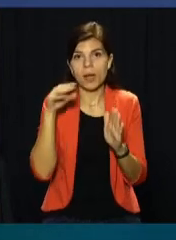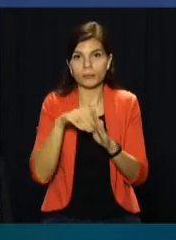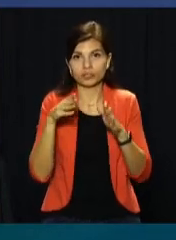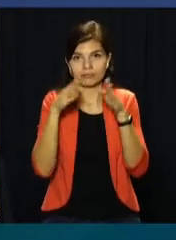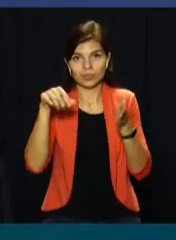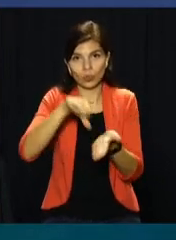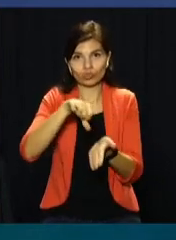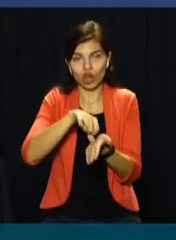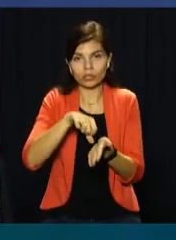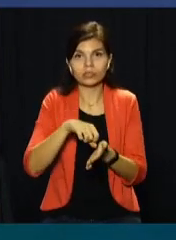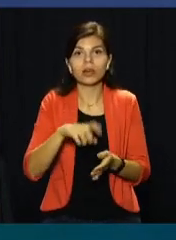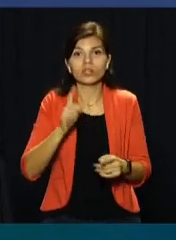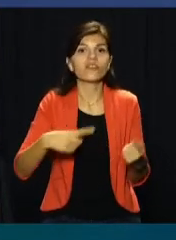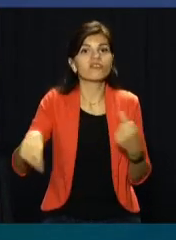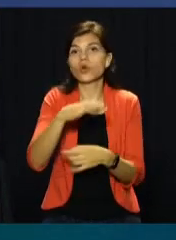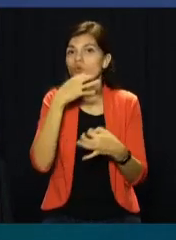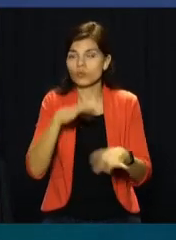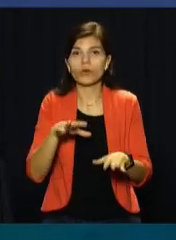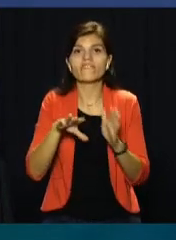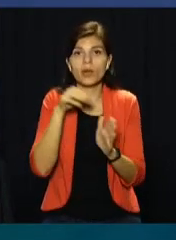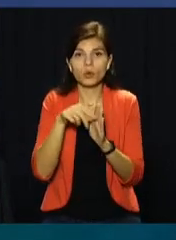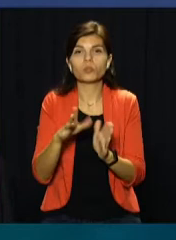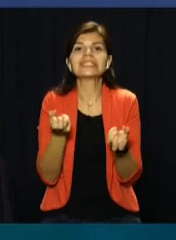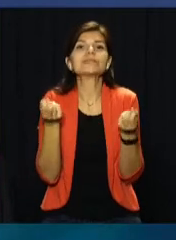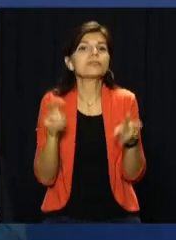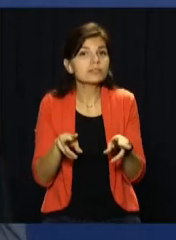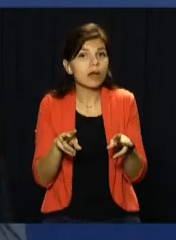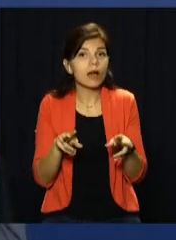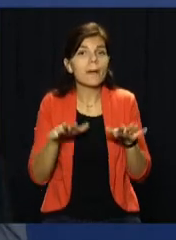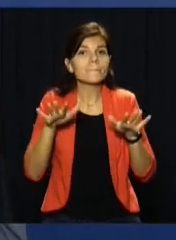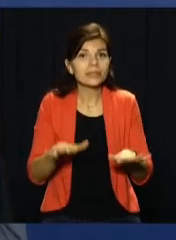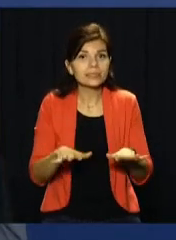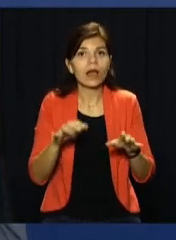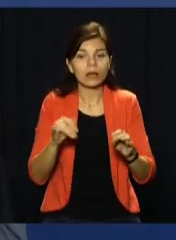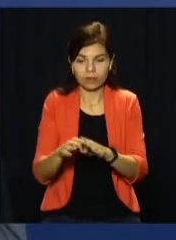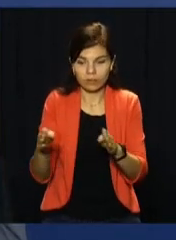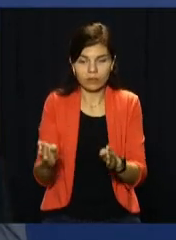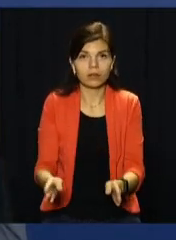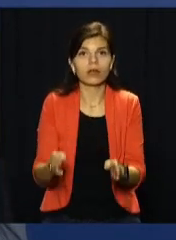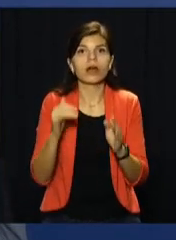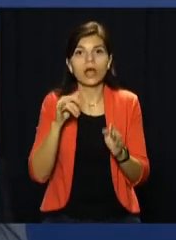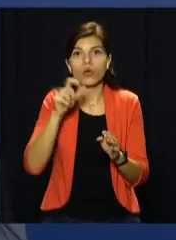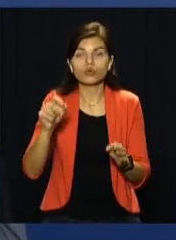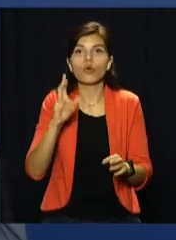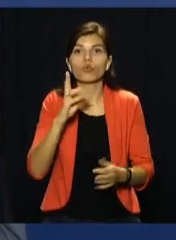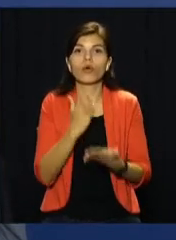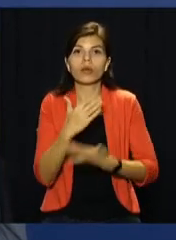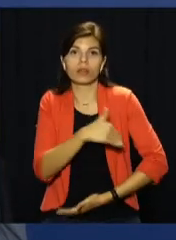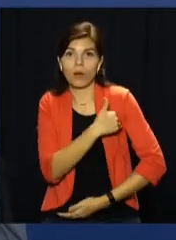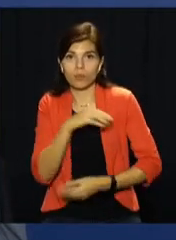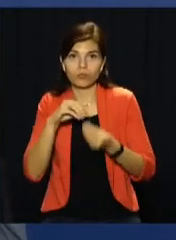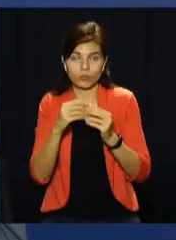дільниці. Також скрізь по виборчих дільницях будуть спеціальні місця і урни для голосування людей з